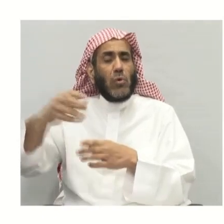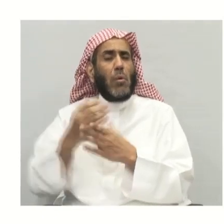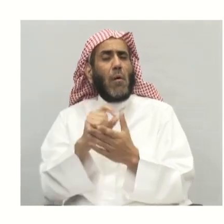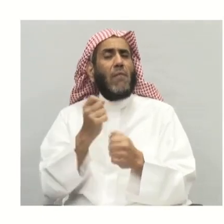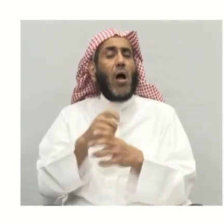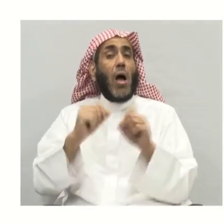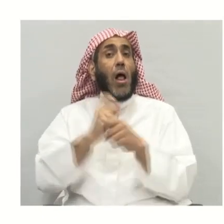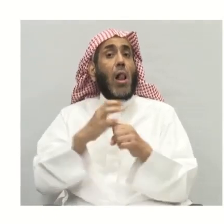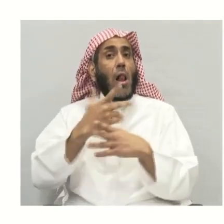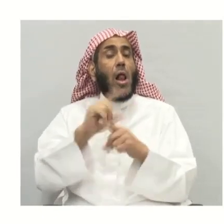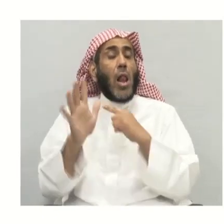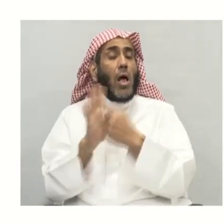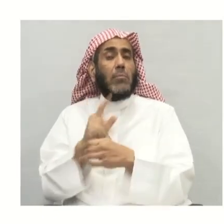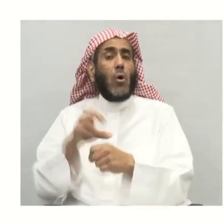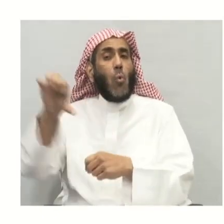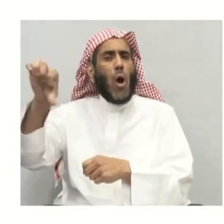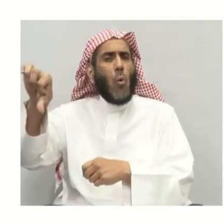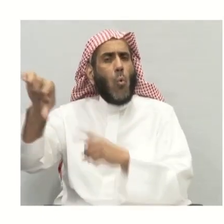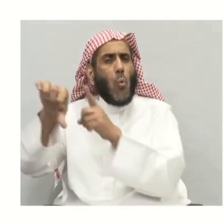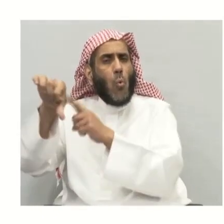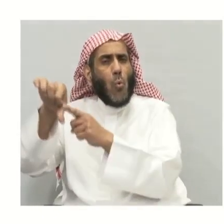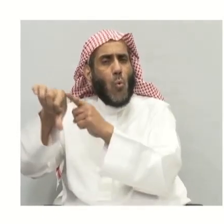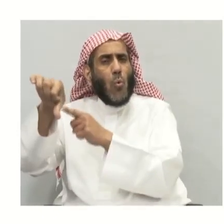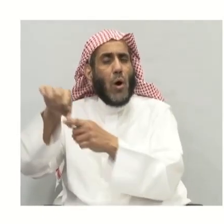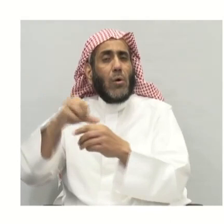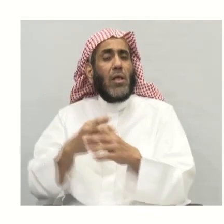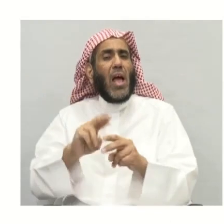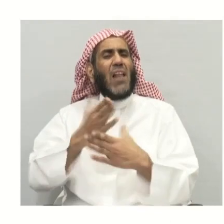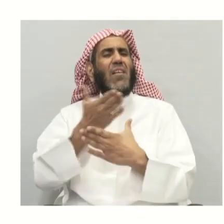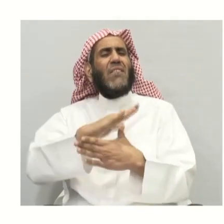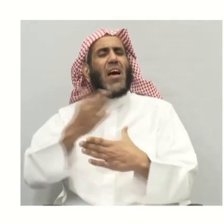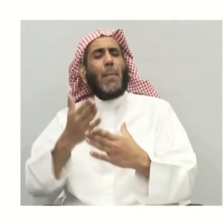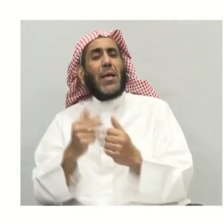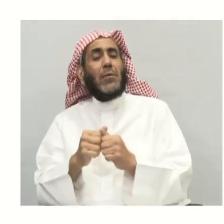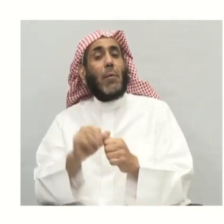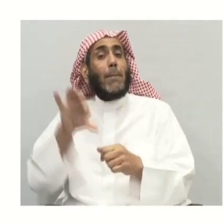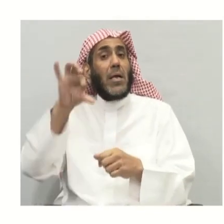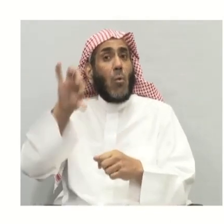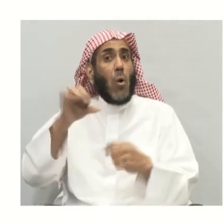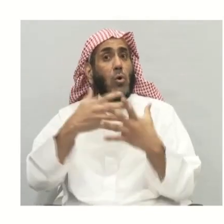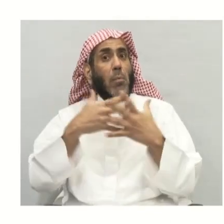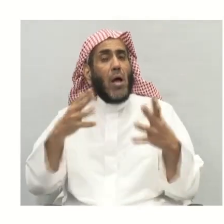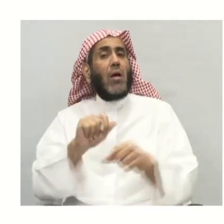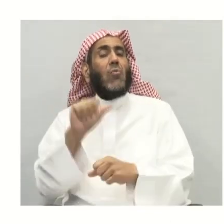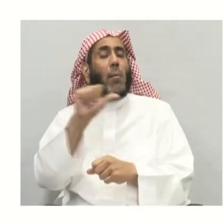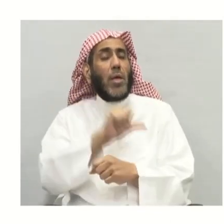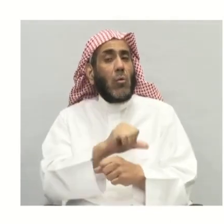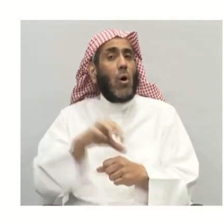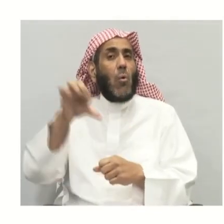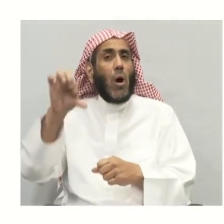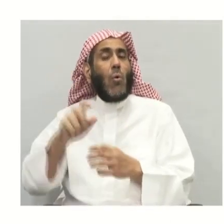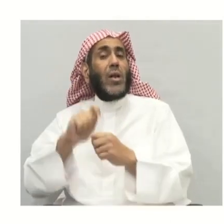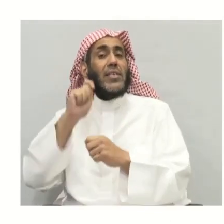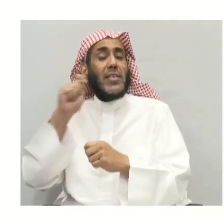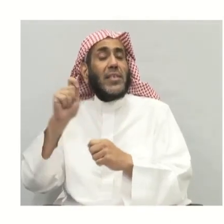وواو الجماعه في تخلصوا كتبنا بعد الواو الف هذه تسمى الالف الفارقه تفرق بين واو الجماعه الضمير وبين الواو